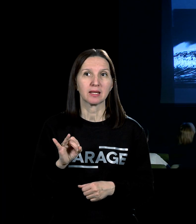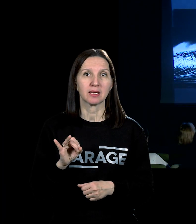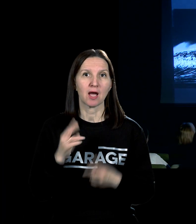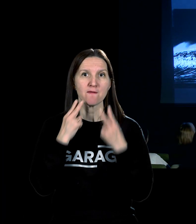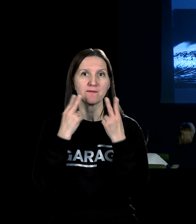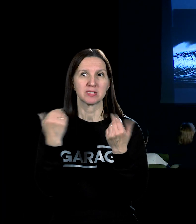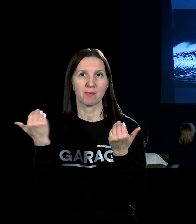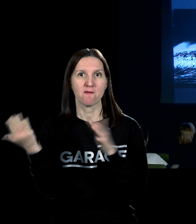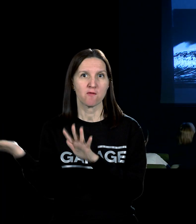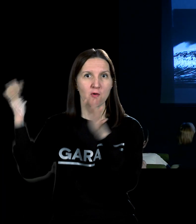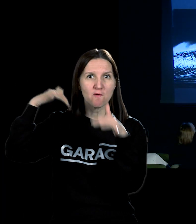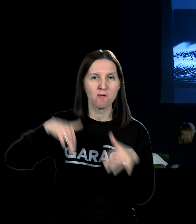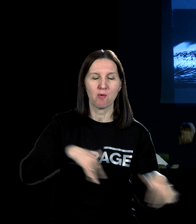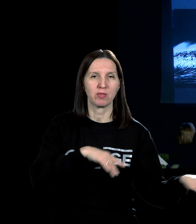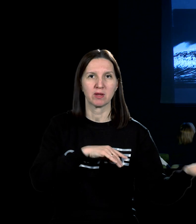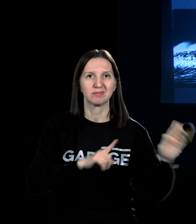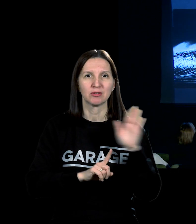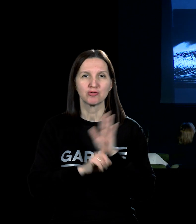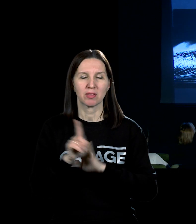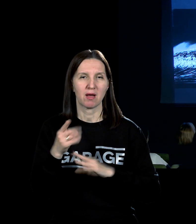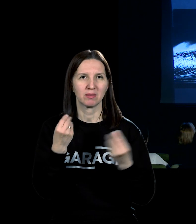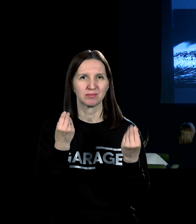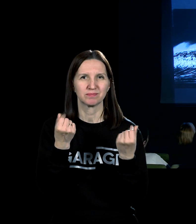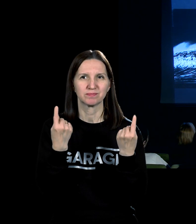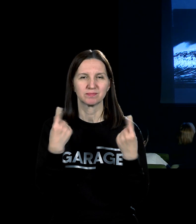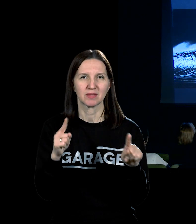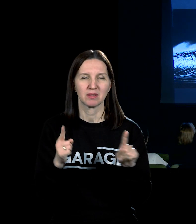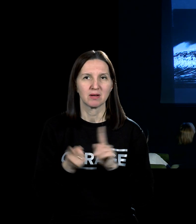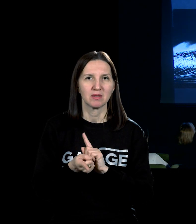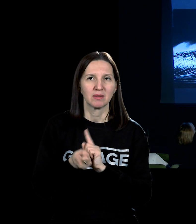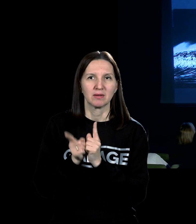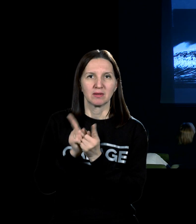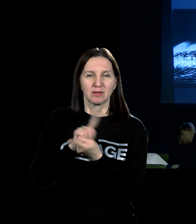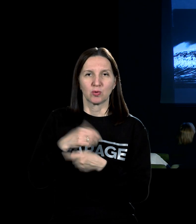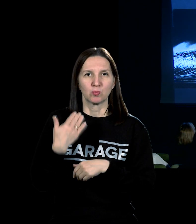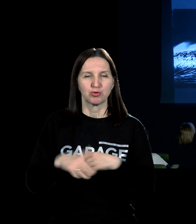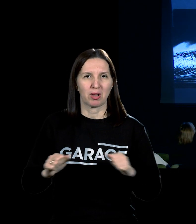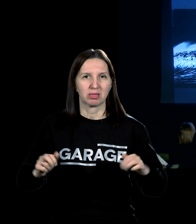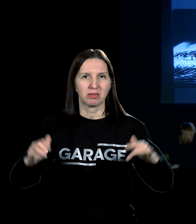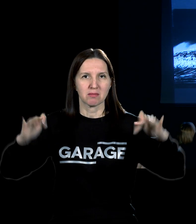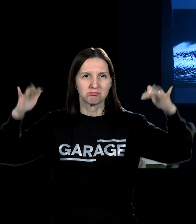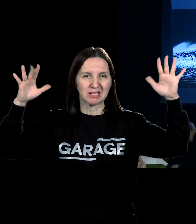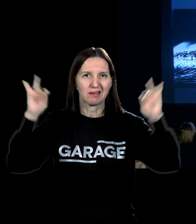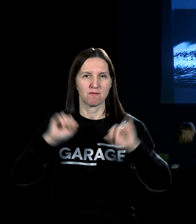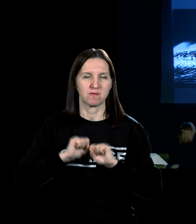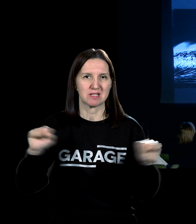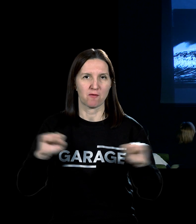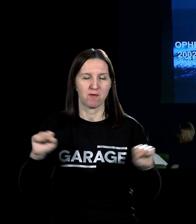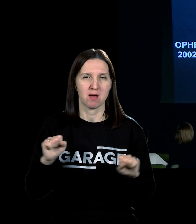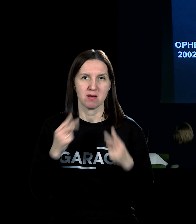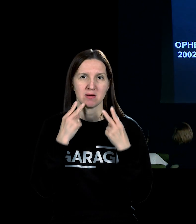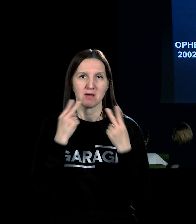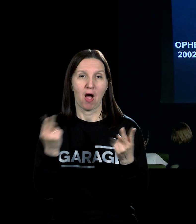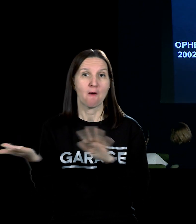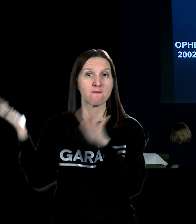эти волны, которые он рисует, что начинает фактуры рисовать, используя дым и взрывы, что